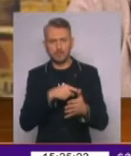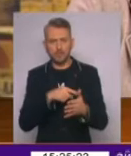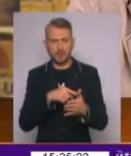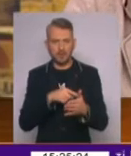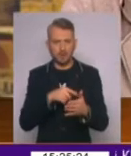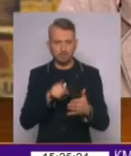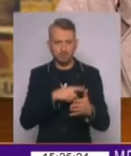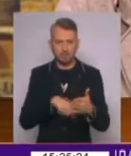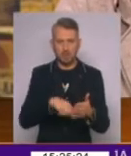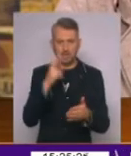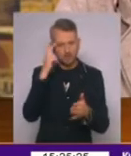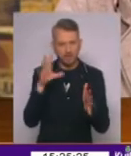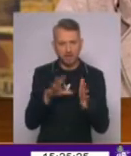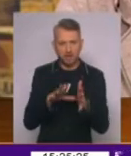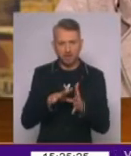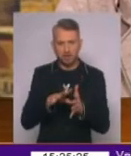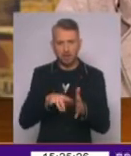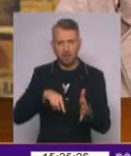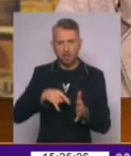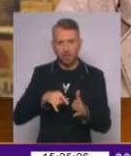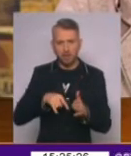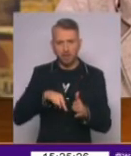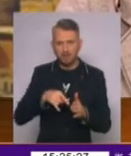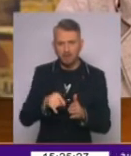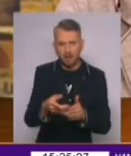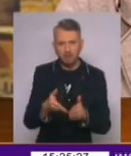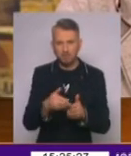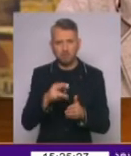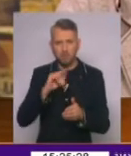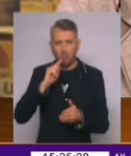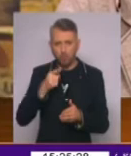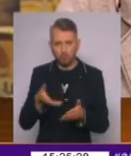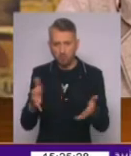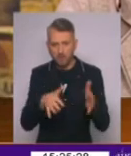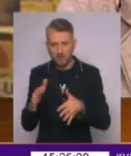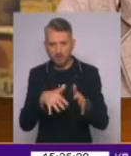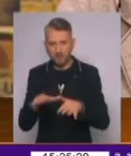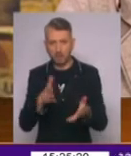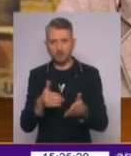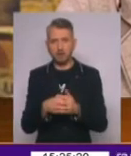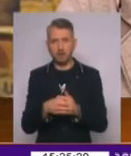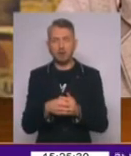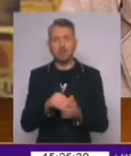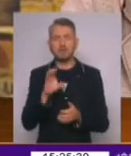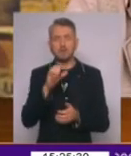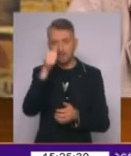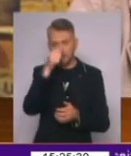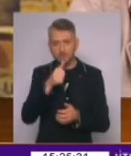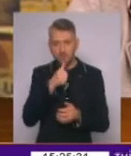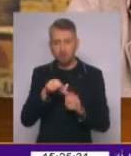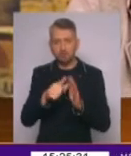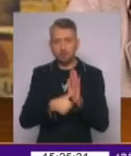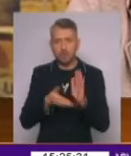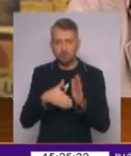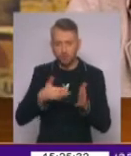ухаби, погоду ні. Заливаються. Все ж них 16 в сентябрі місяці, як розриві, до сих